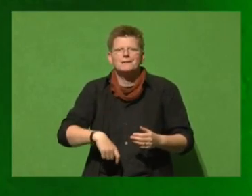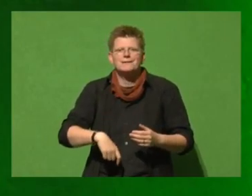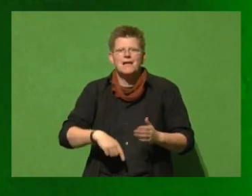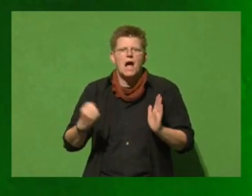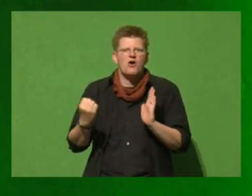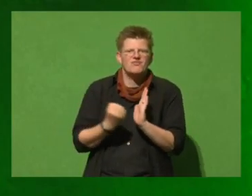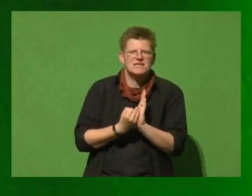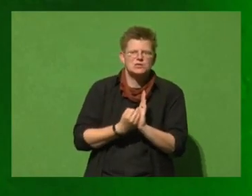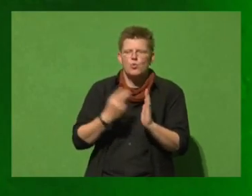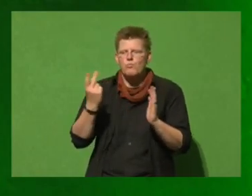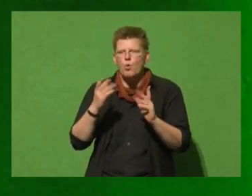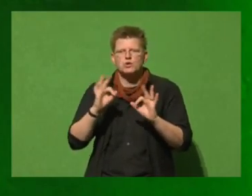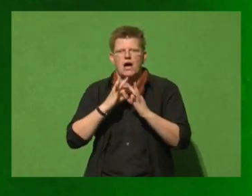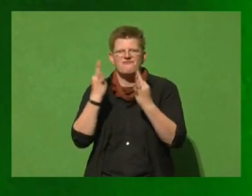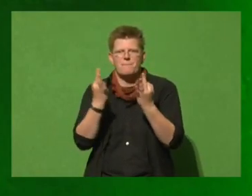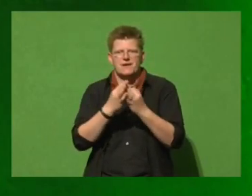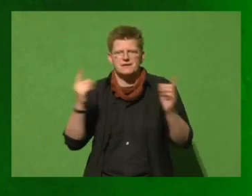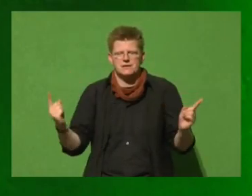Familienzusammenführung.